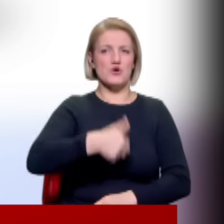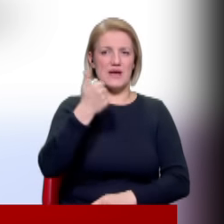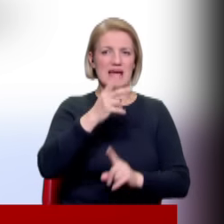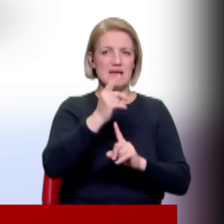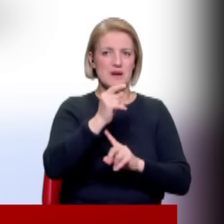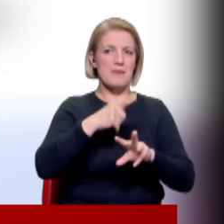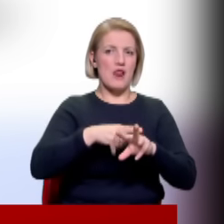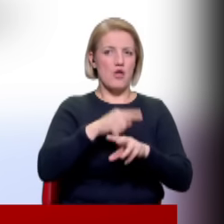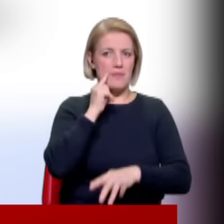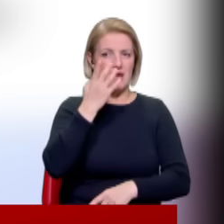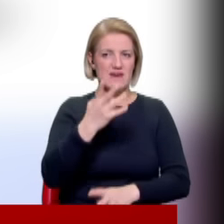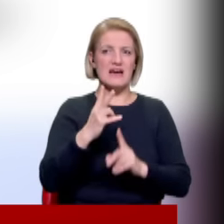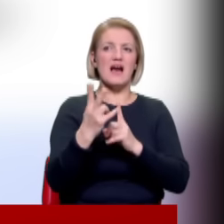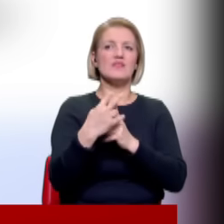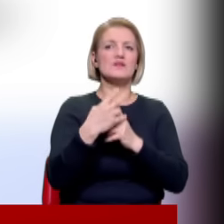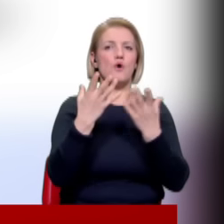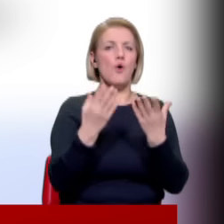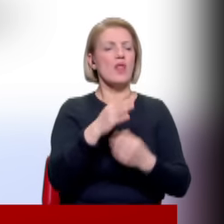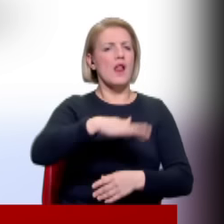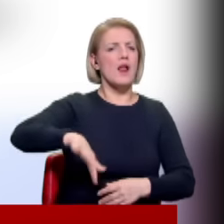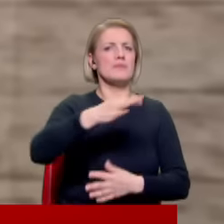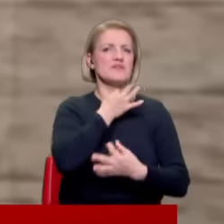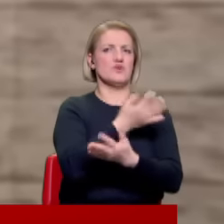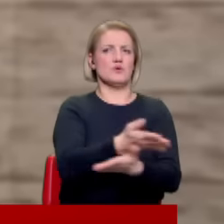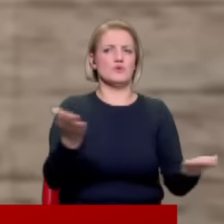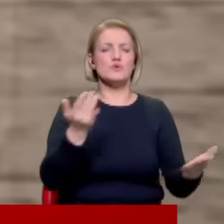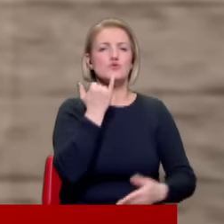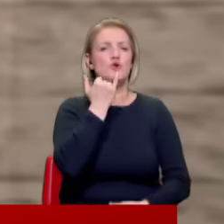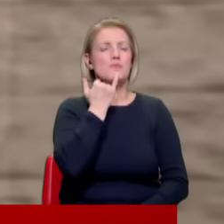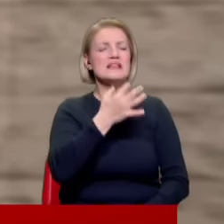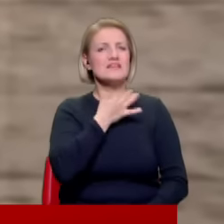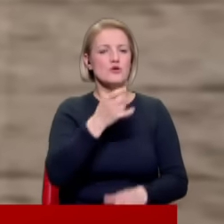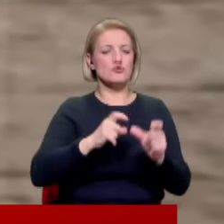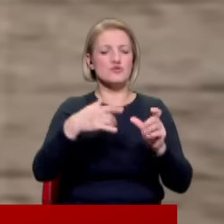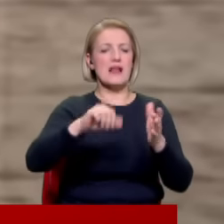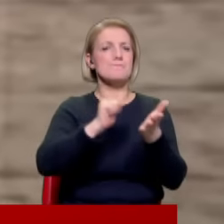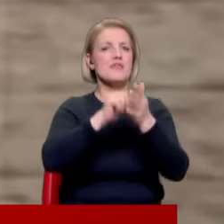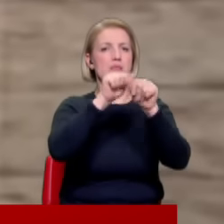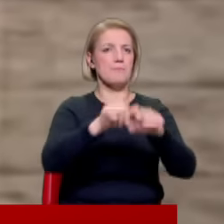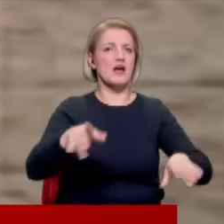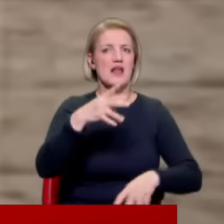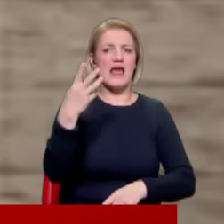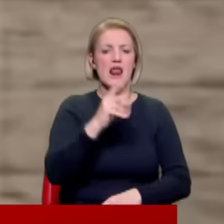İbrahim Erol Bey'e ve katkı sunan herkese teşekkür ediyorum. Torpil teşekkürünü sosyal medyadan